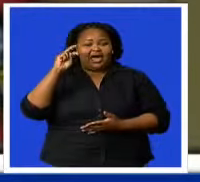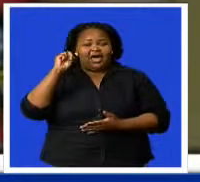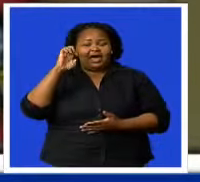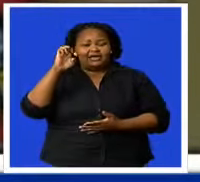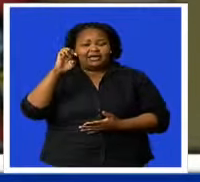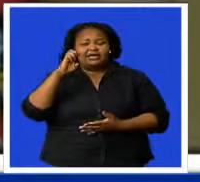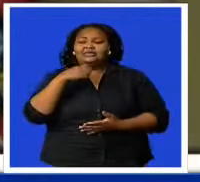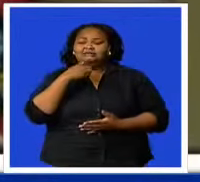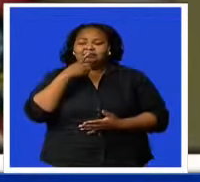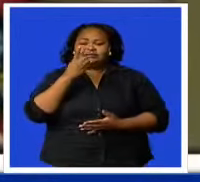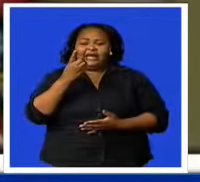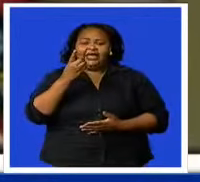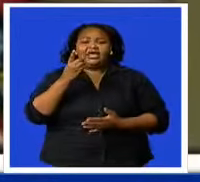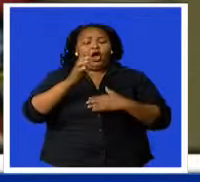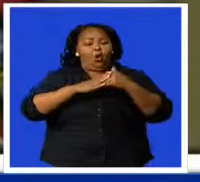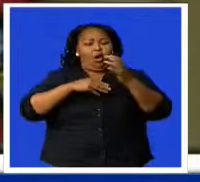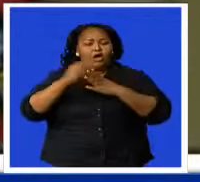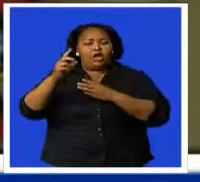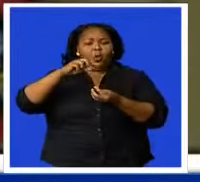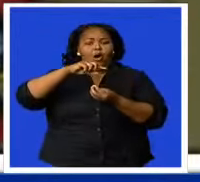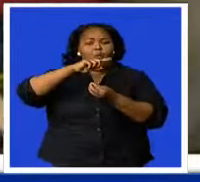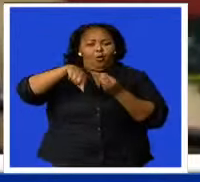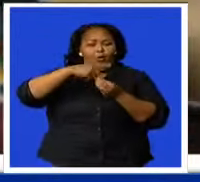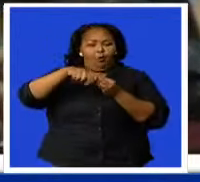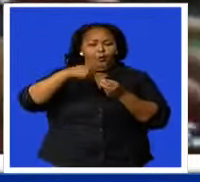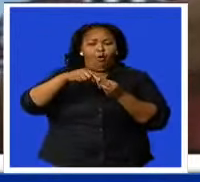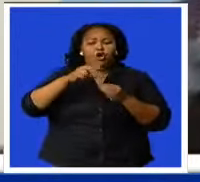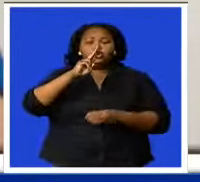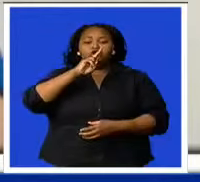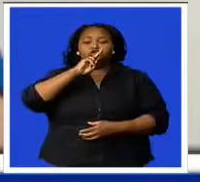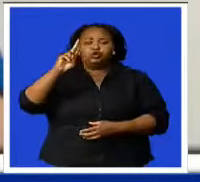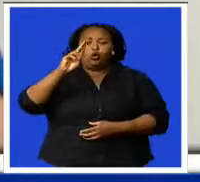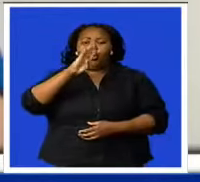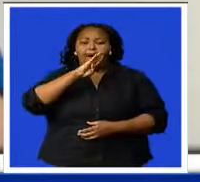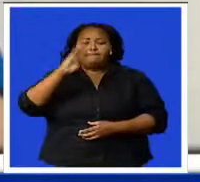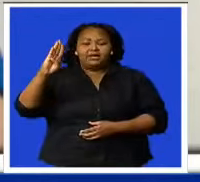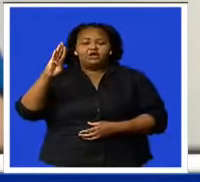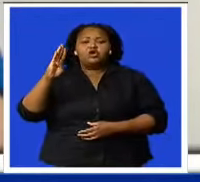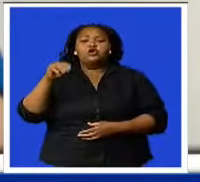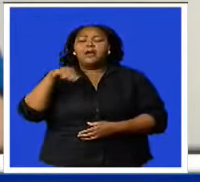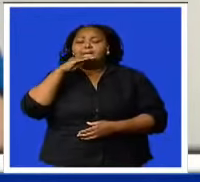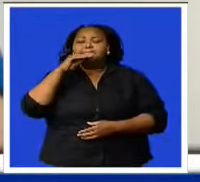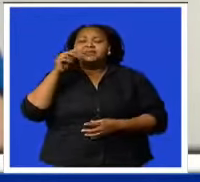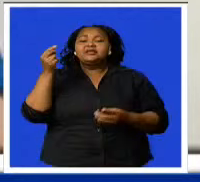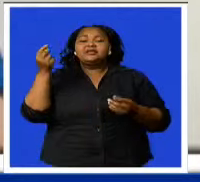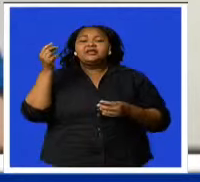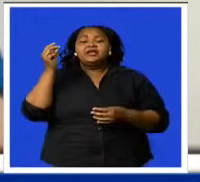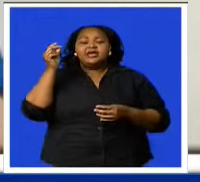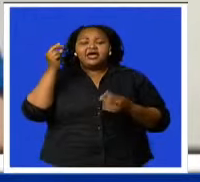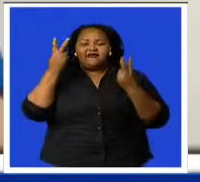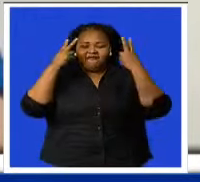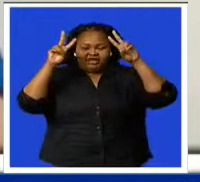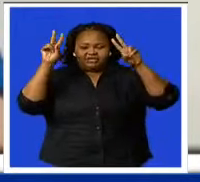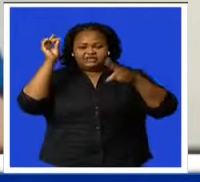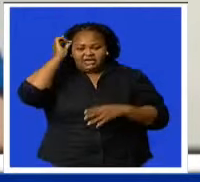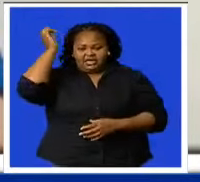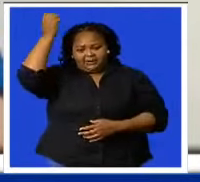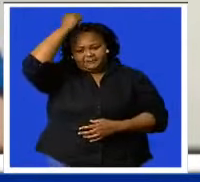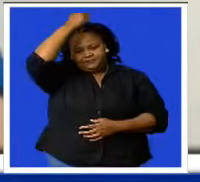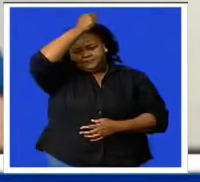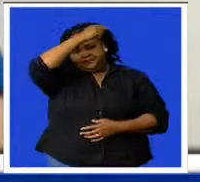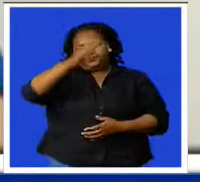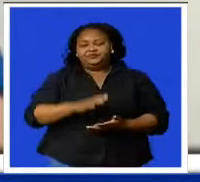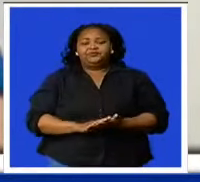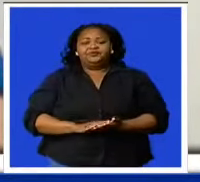wemalangeni liphupho lengwenyama yenkosi emswati wesithathu. Liphinde landwe nangulo lithi live leswatini liyathokoda ukuthi